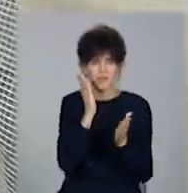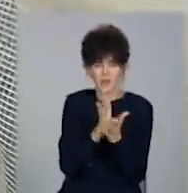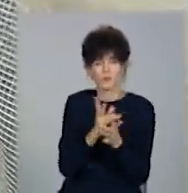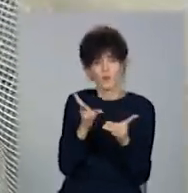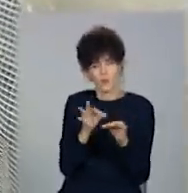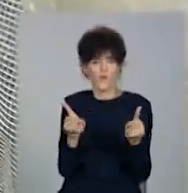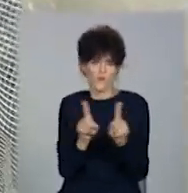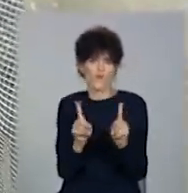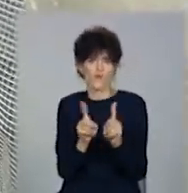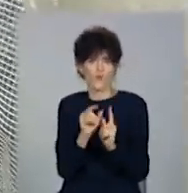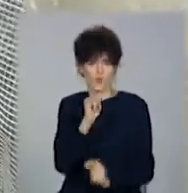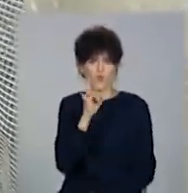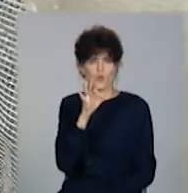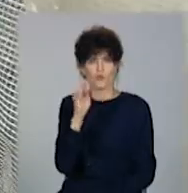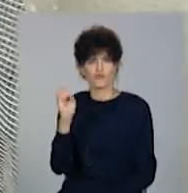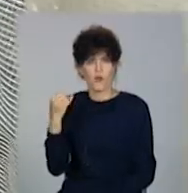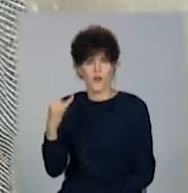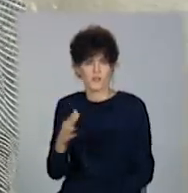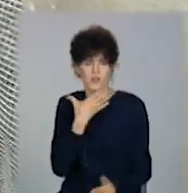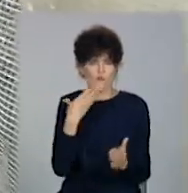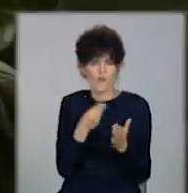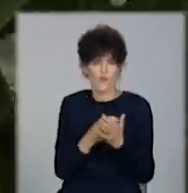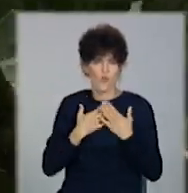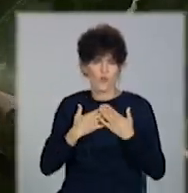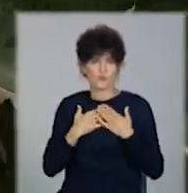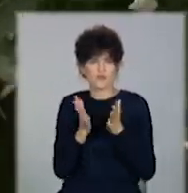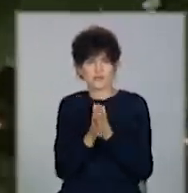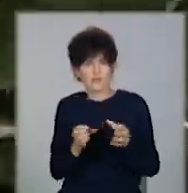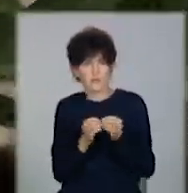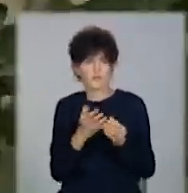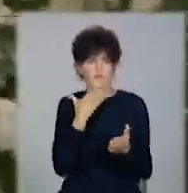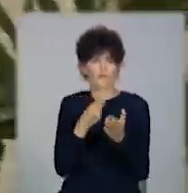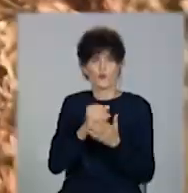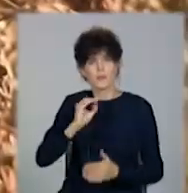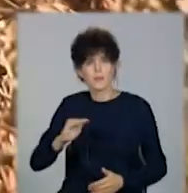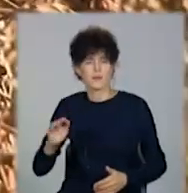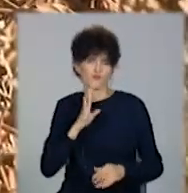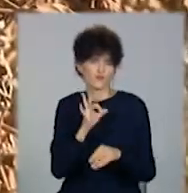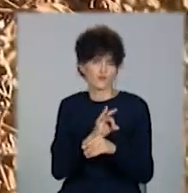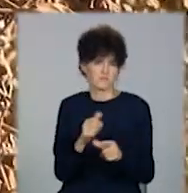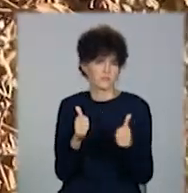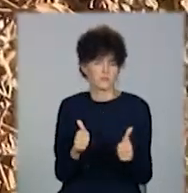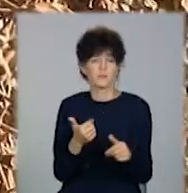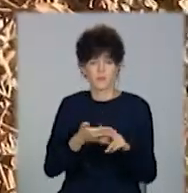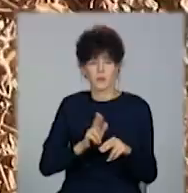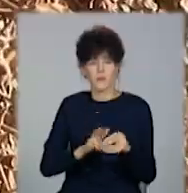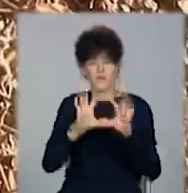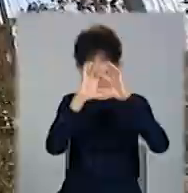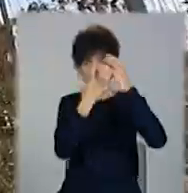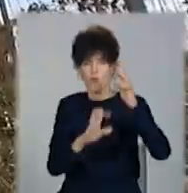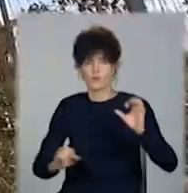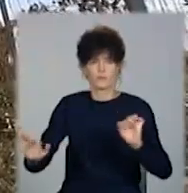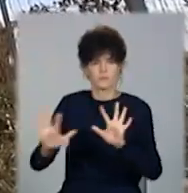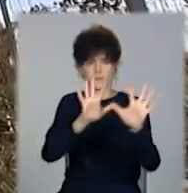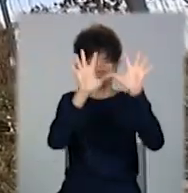ж такі є врожаї для своїх найближчих, для своїх дітей, для дружини. Виноградні парості. Саме вони